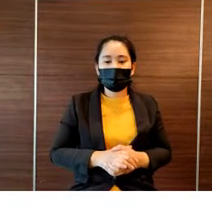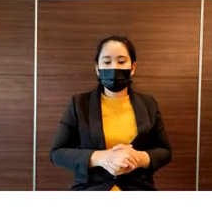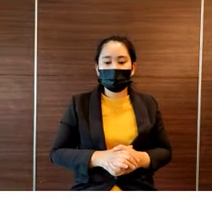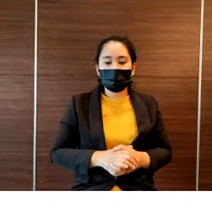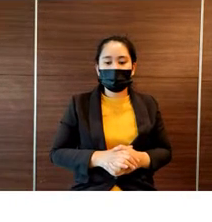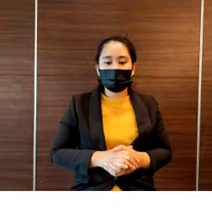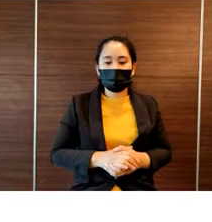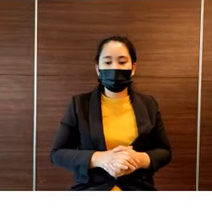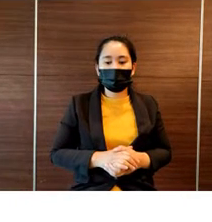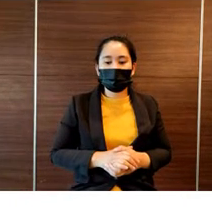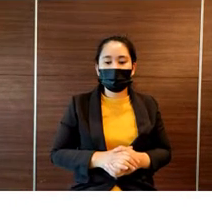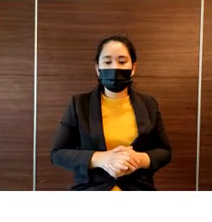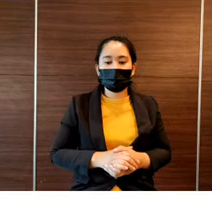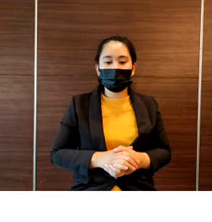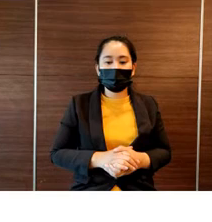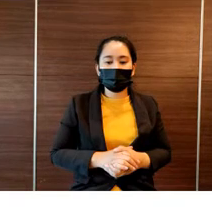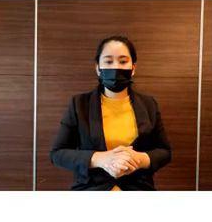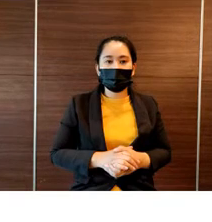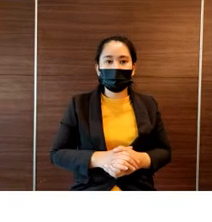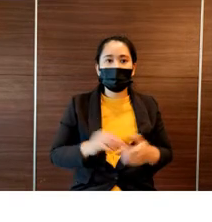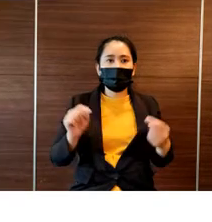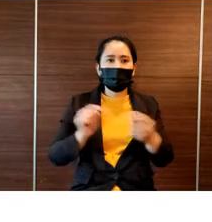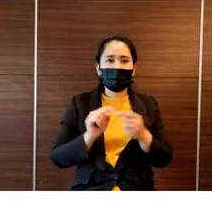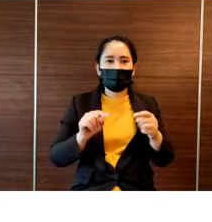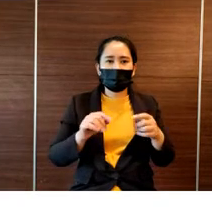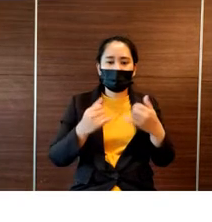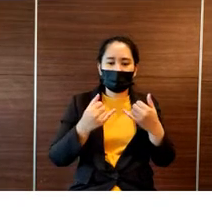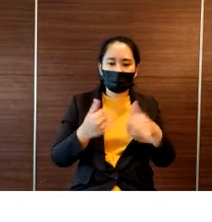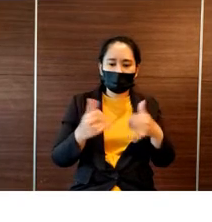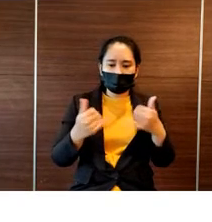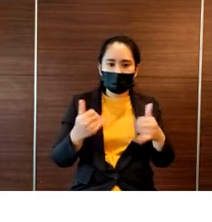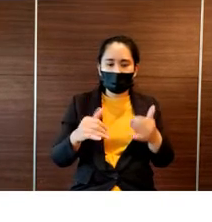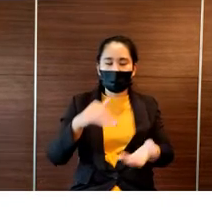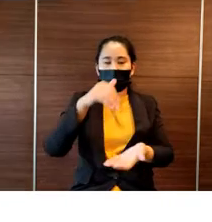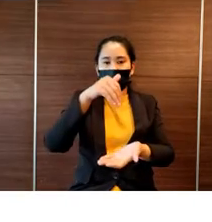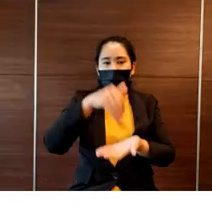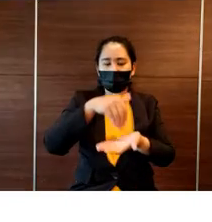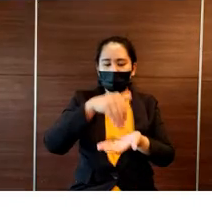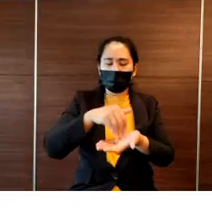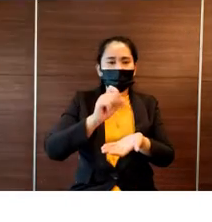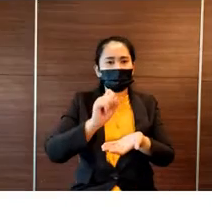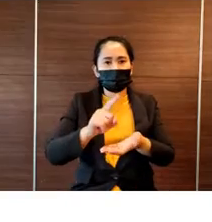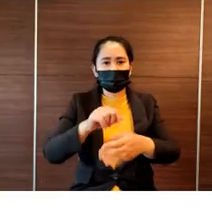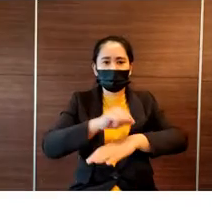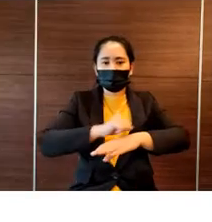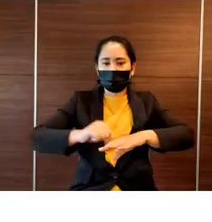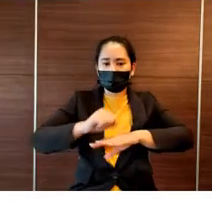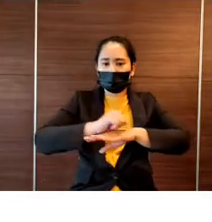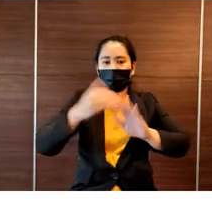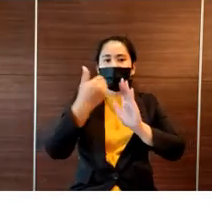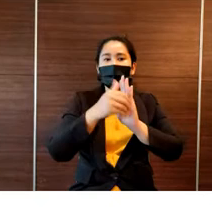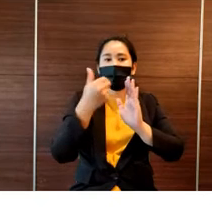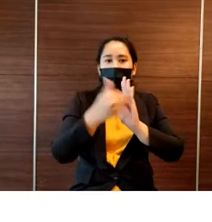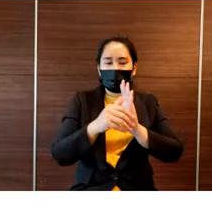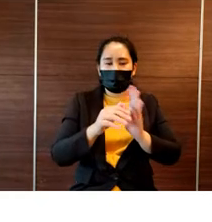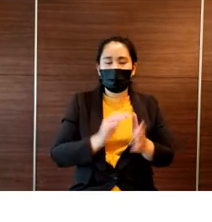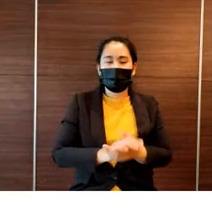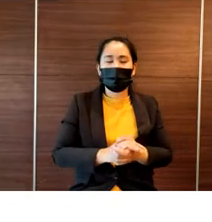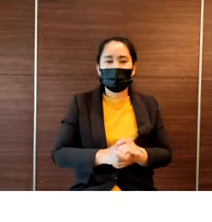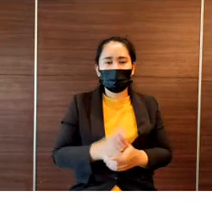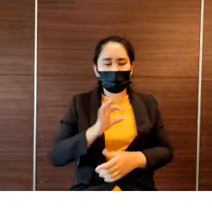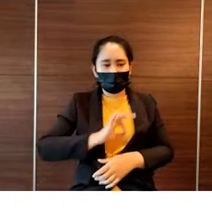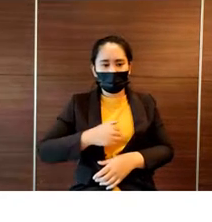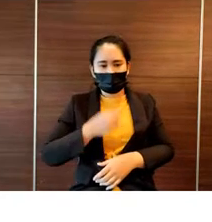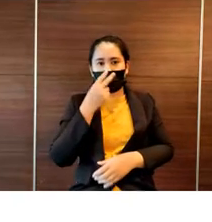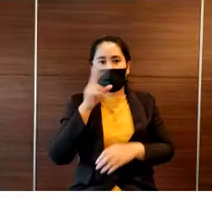ที่ MSM เล่นไฮกันที่ศูนย์สาธารณสุขแห่งใดแห่งหนึ่งของย่านภาคอีสานเนี่ยซึ่งเราตกใจม